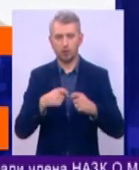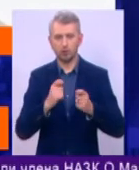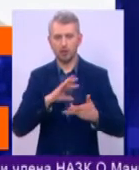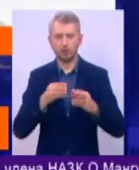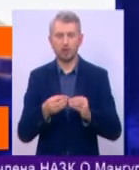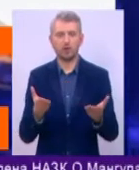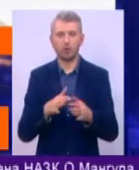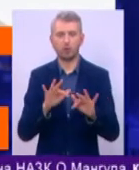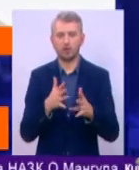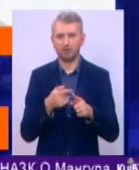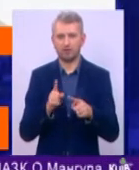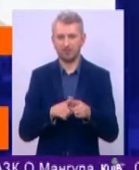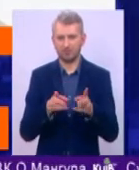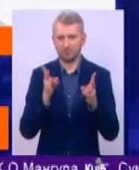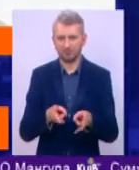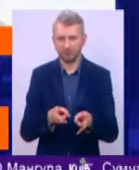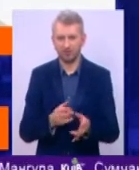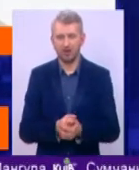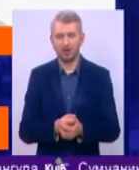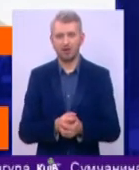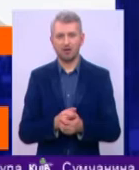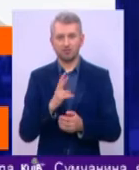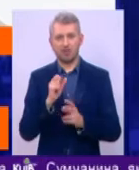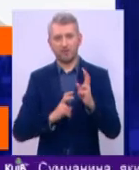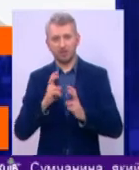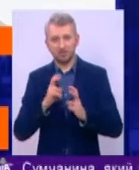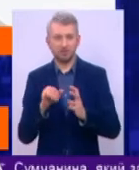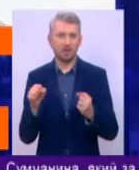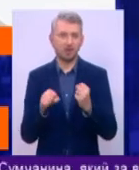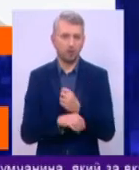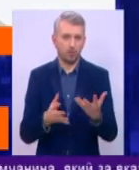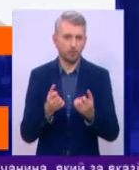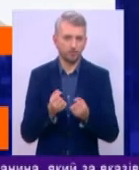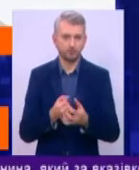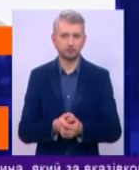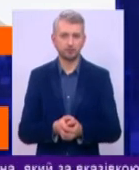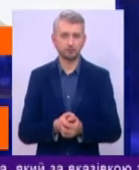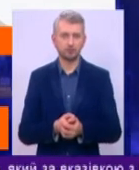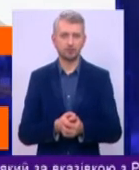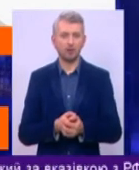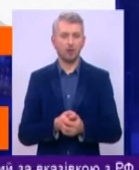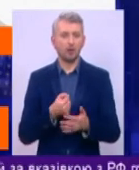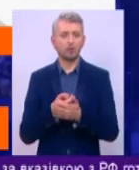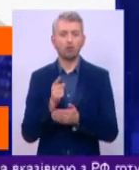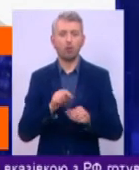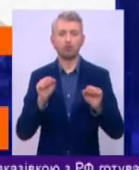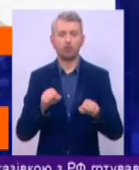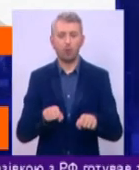результаті якого стався цей нещасний випадок на виробництві травматизм. І аж до того, що